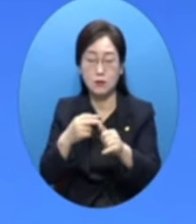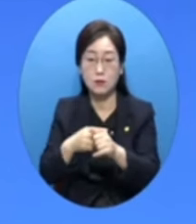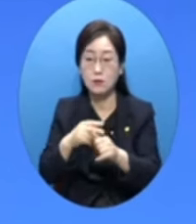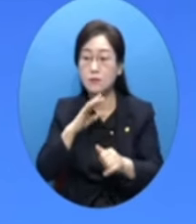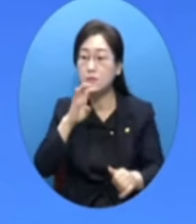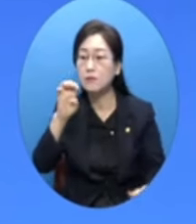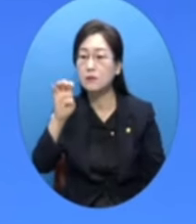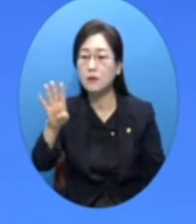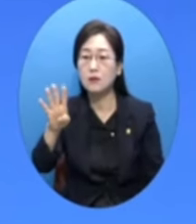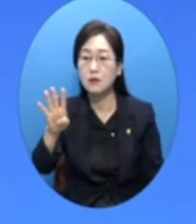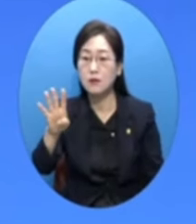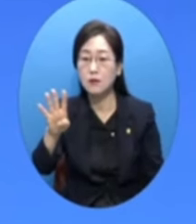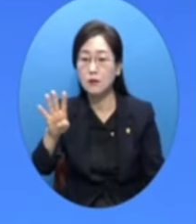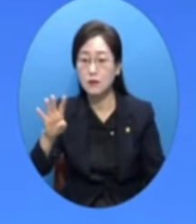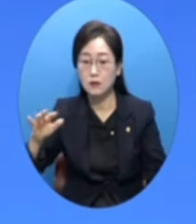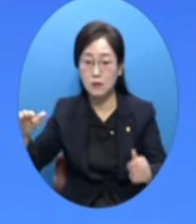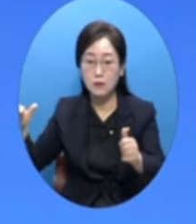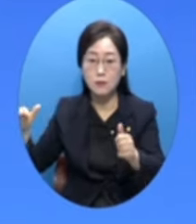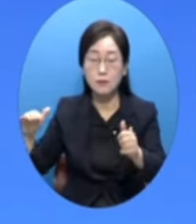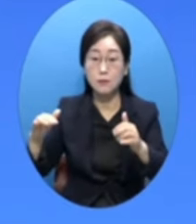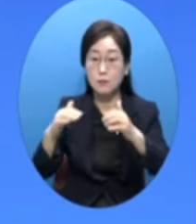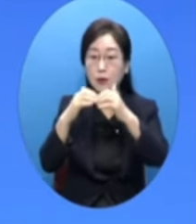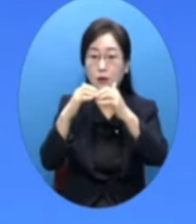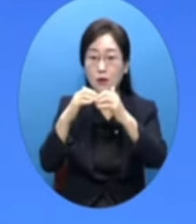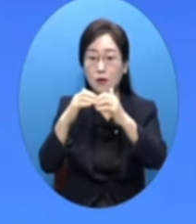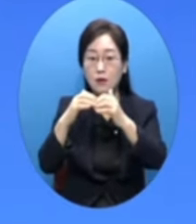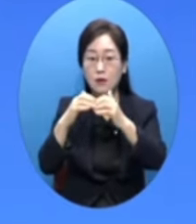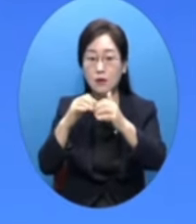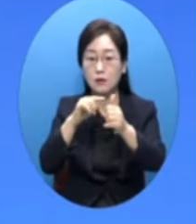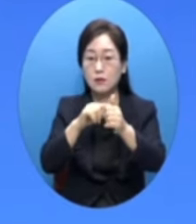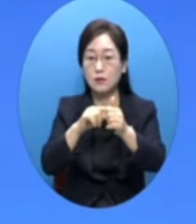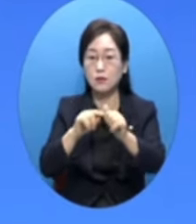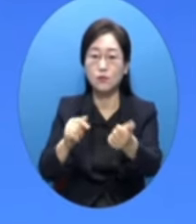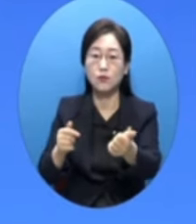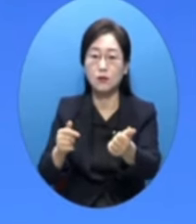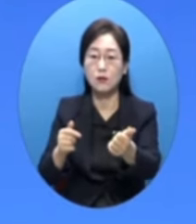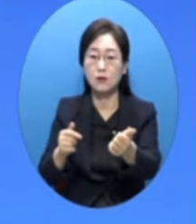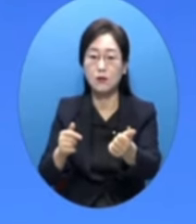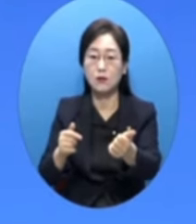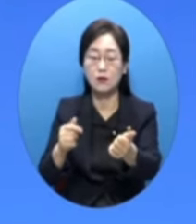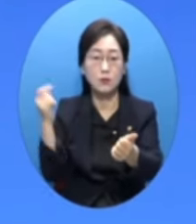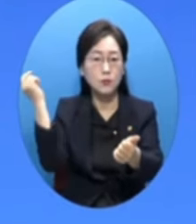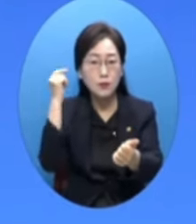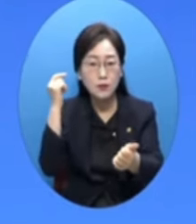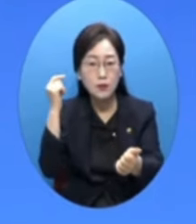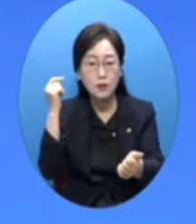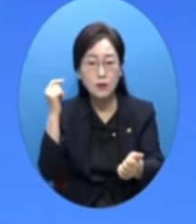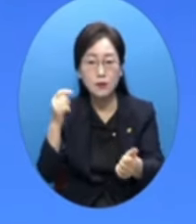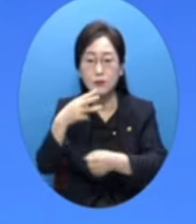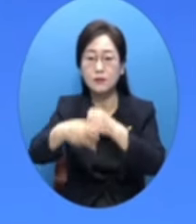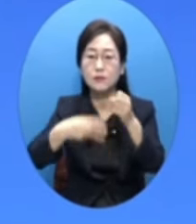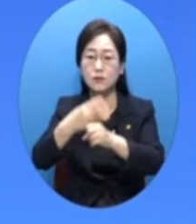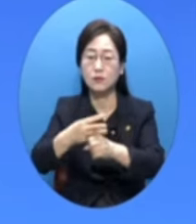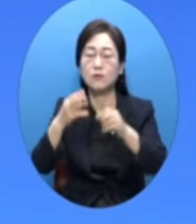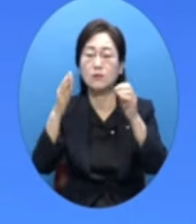44살밖에 안 됐는데 교통사고로 총각하셨다고 하는 소식을 들었습니다. 지난 3년 동안